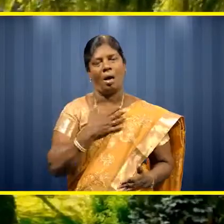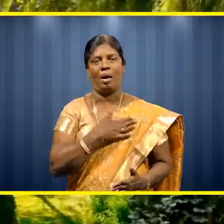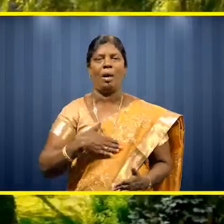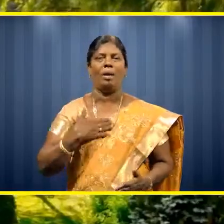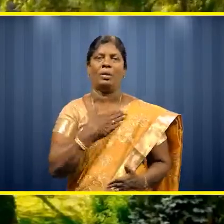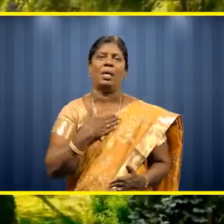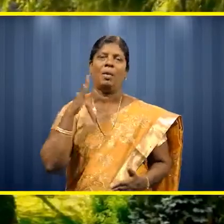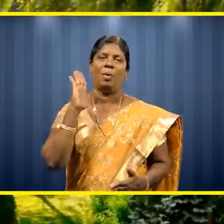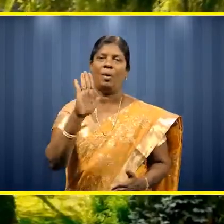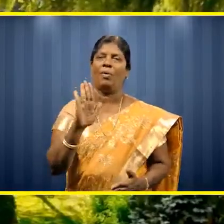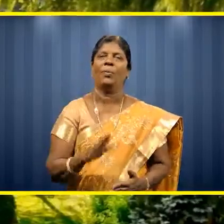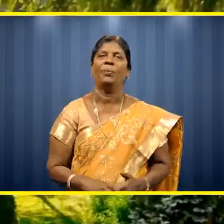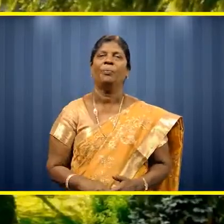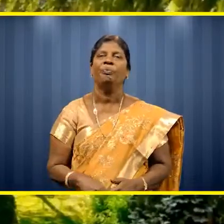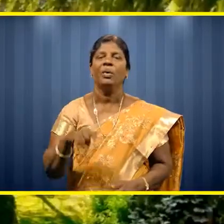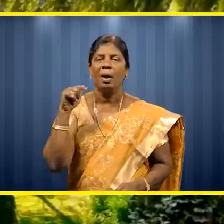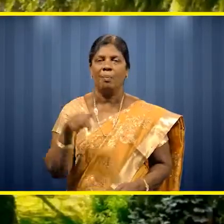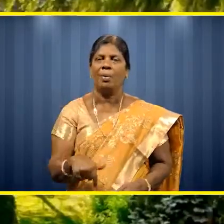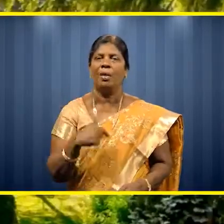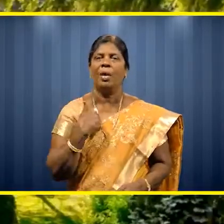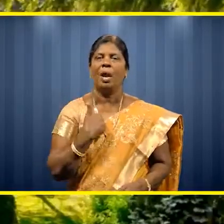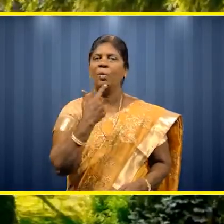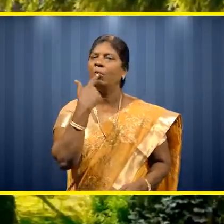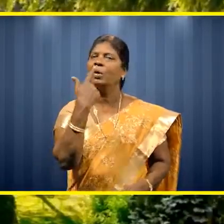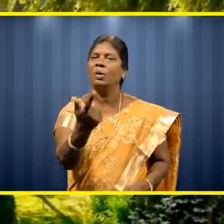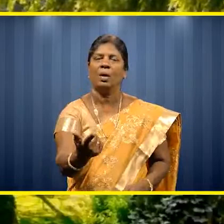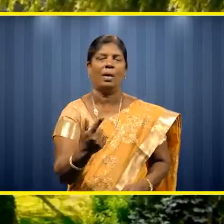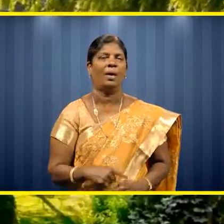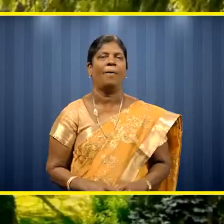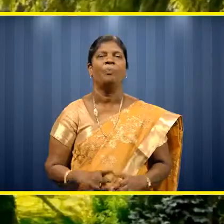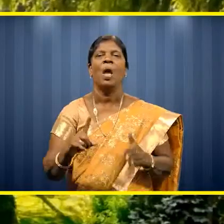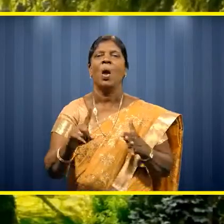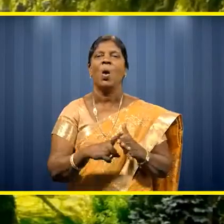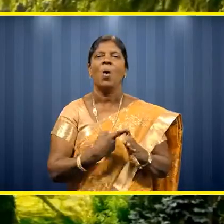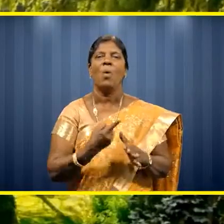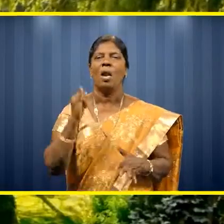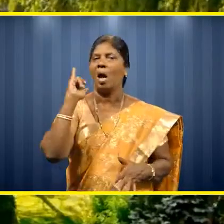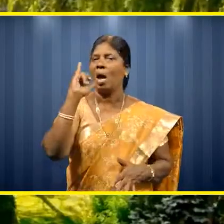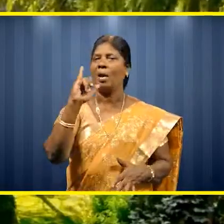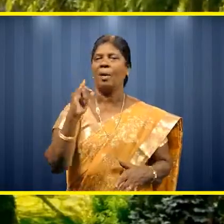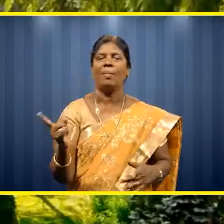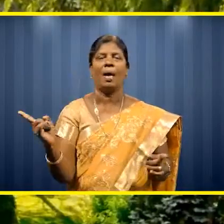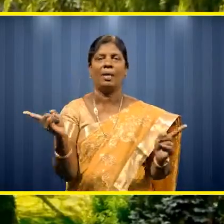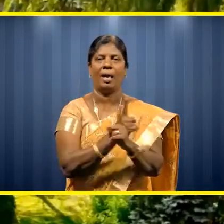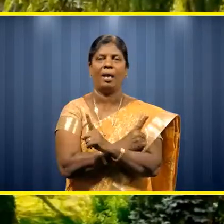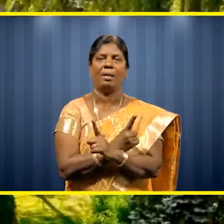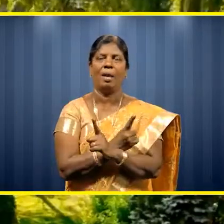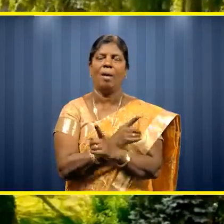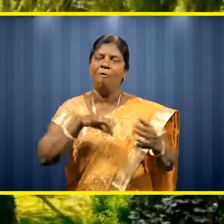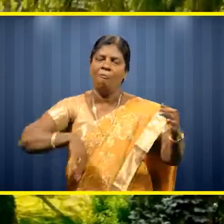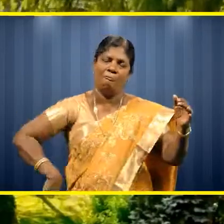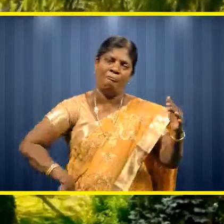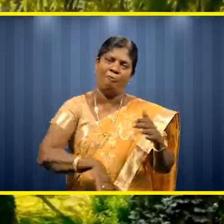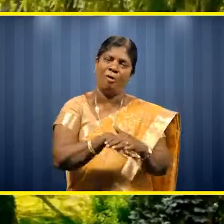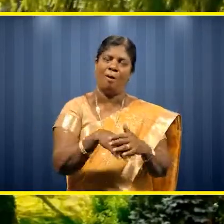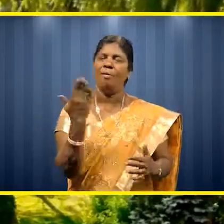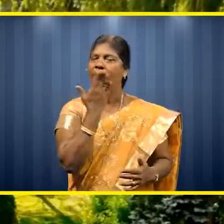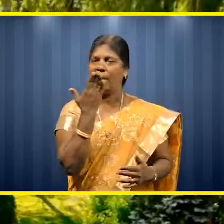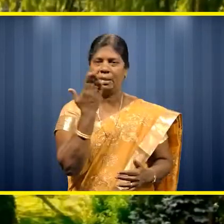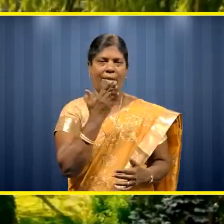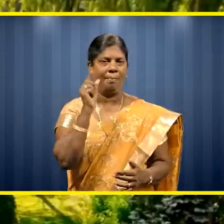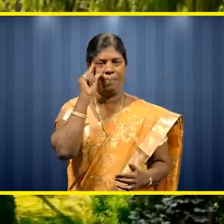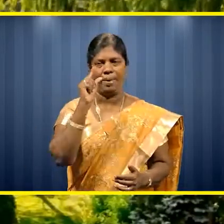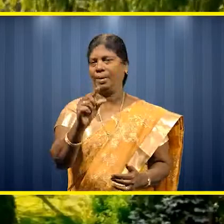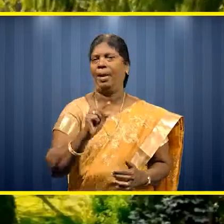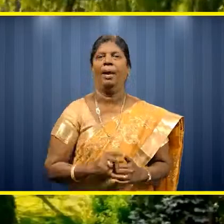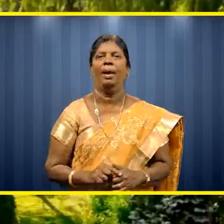அவர் கரிசனை உடையவர். இப்பொழுது நான் உங்களுக்கு சொன்ன அந்த யோவான் 6 அதிகாரத்தை நீங்கள் முழுவதுமாய்